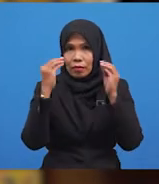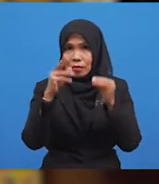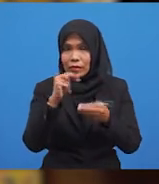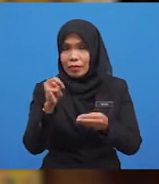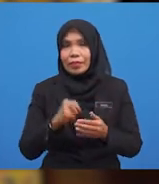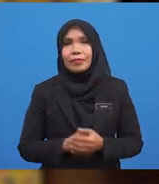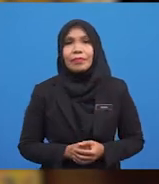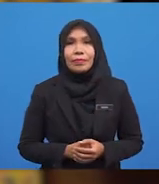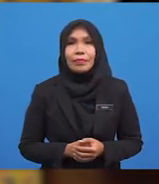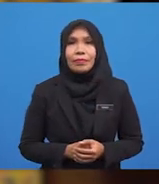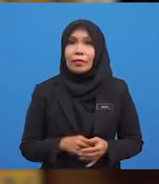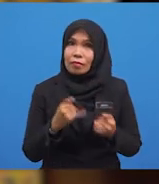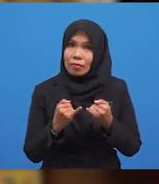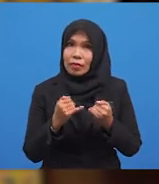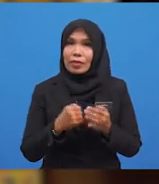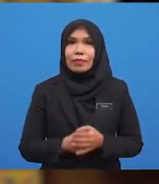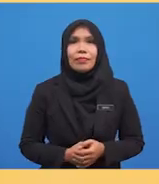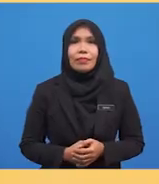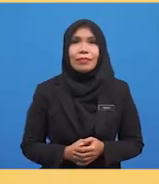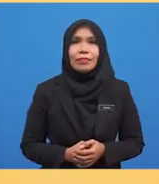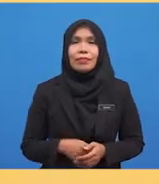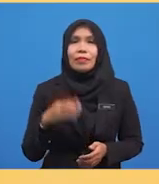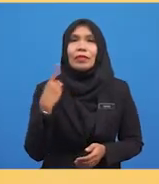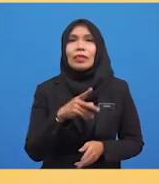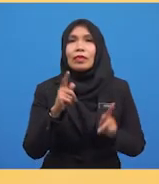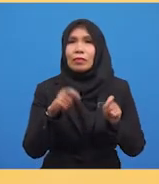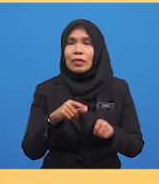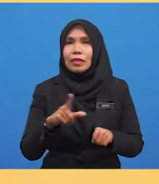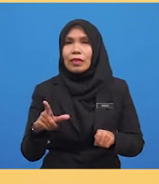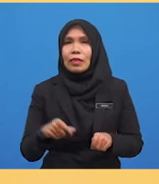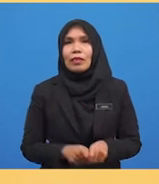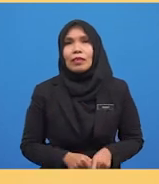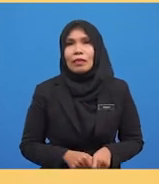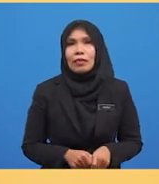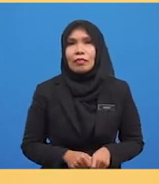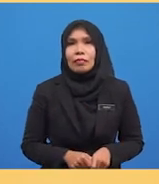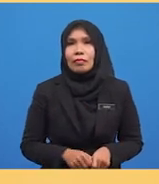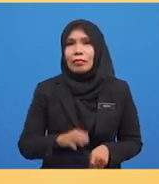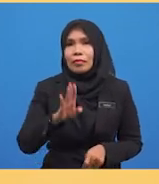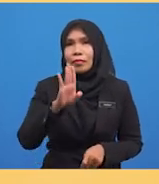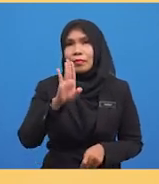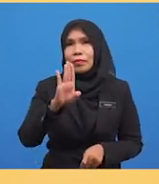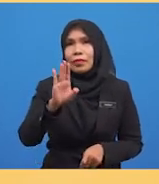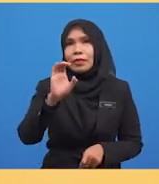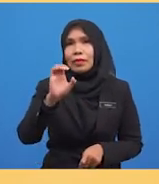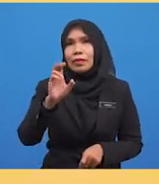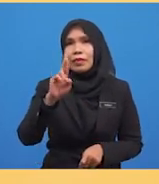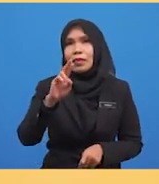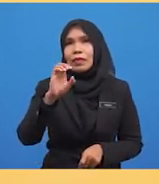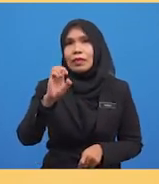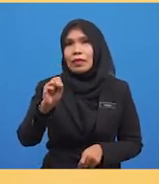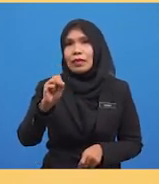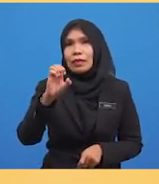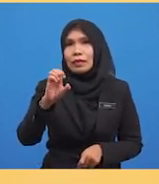terakhir daripada seloka ini ialah kita mestilah bersederhana ketika makan